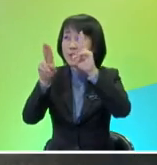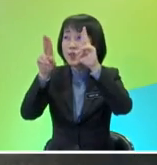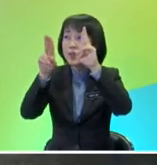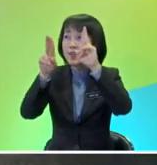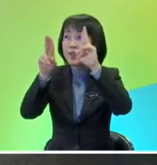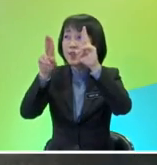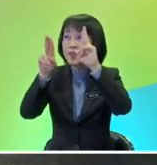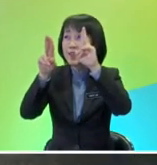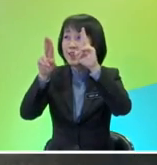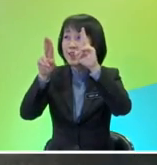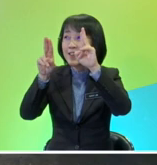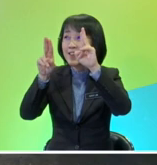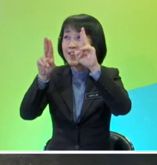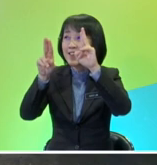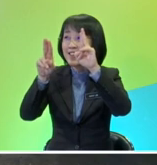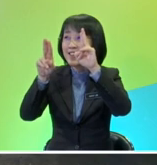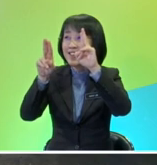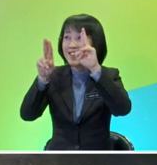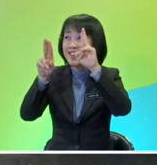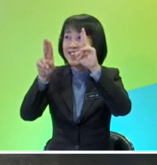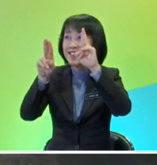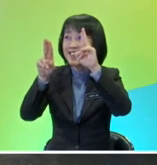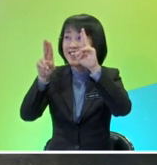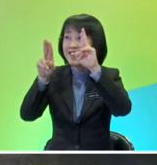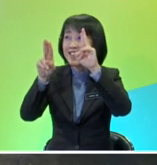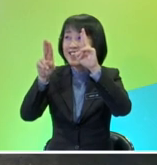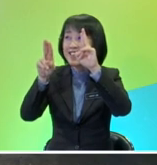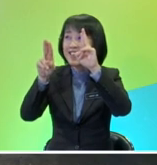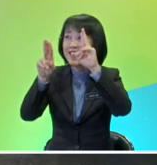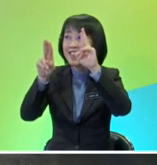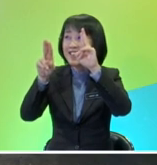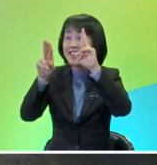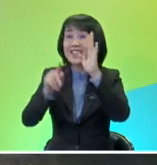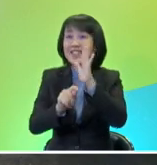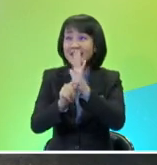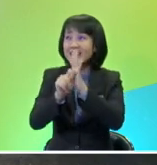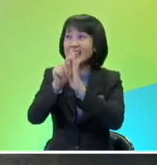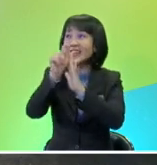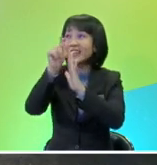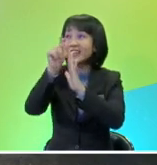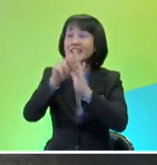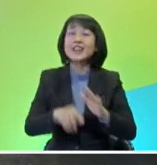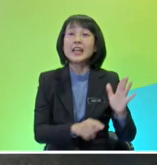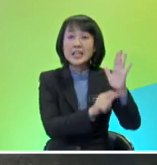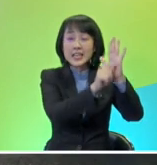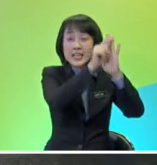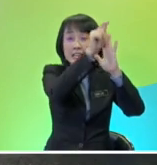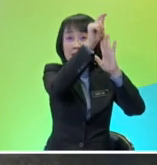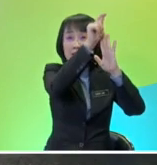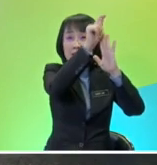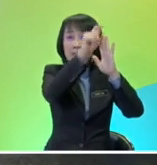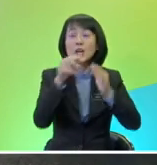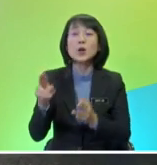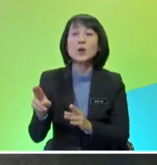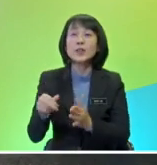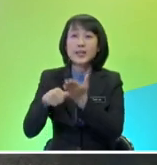semakin semakin apa cikgu? Semakin apa? Semakin tinggilah cikgu. Semakin tinggi aras ketinggian, betul? Semakin